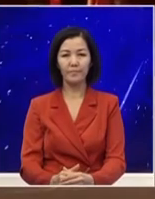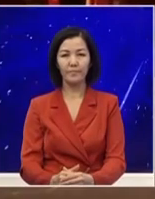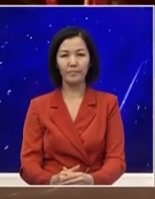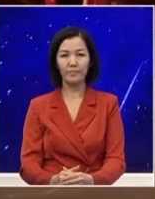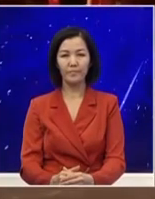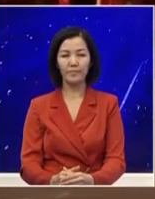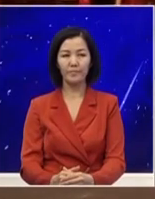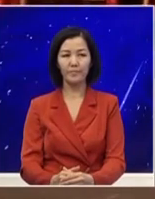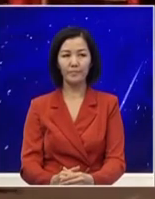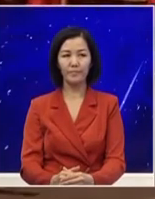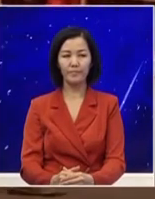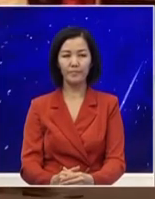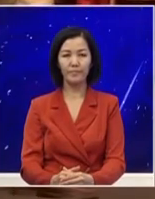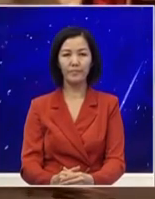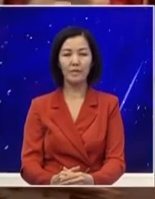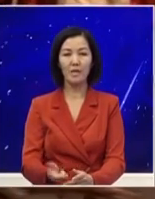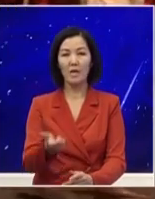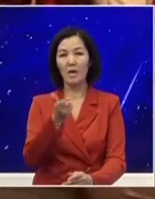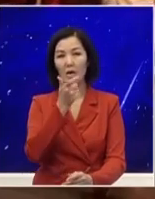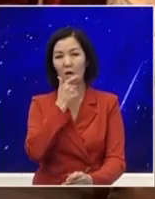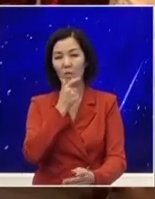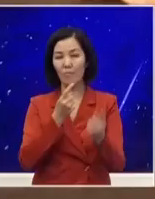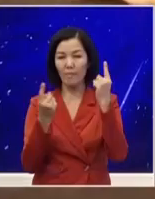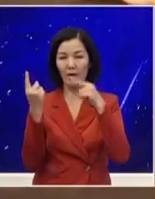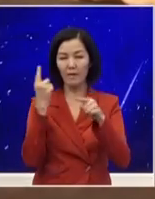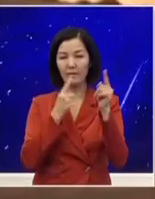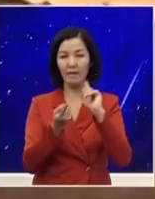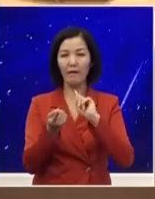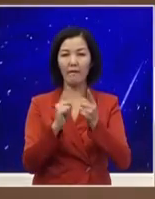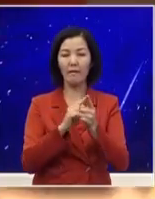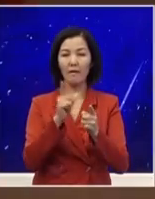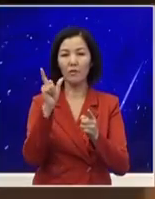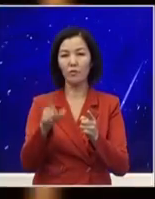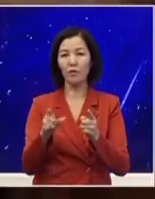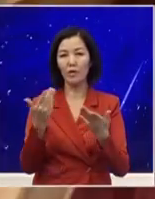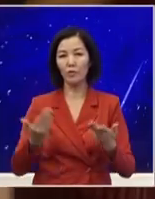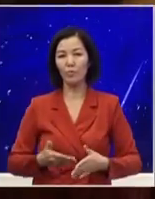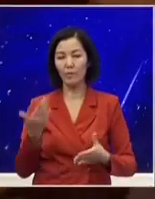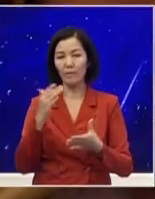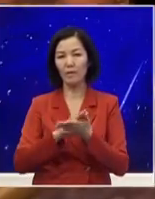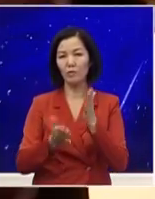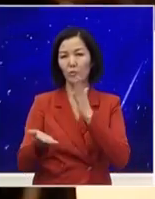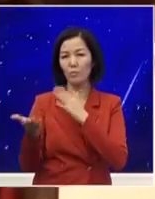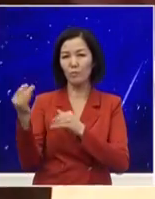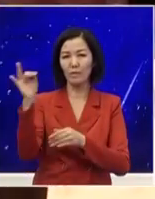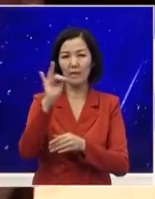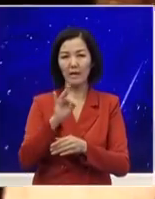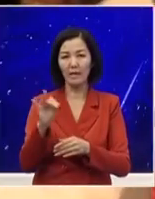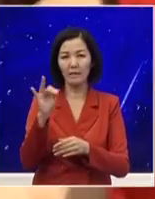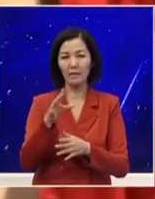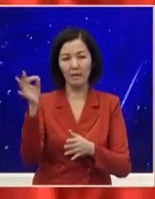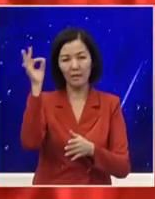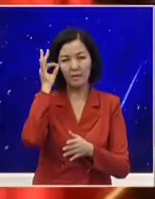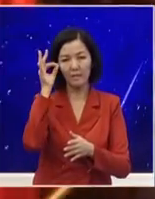құйғанда. Жиылған қауым аңызға арқау болған тұлғалардың өмірімен танысты. Өткенге көз жүгіртіп, даналық пен